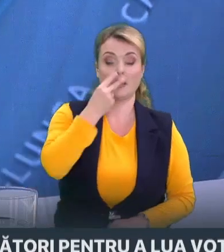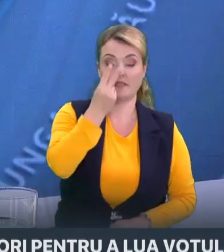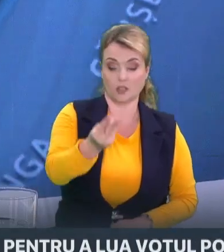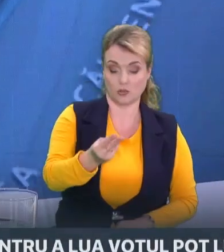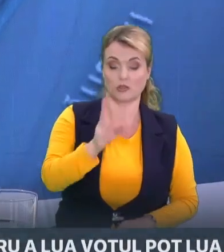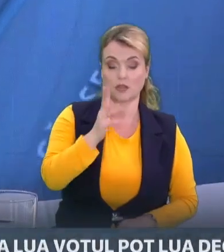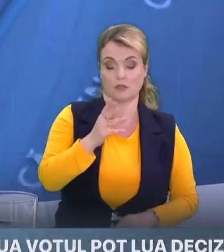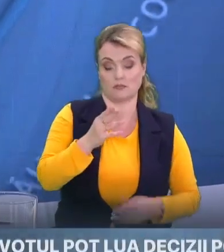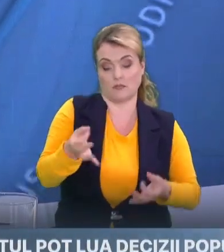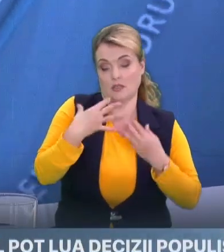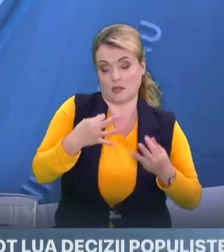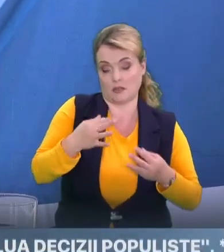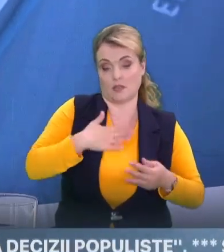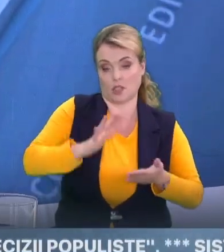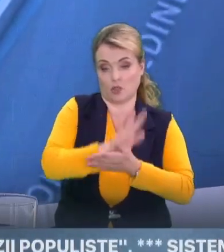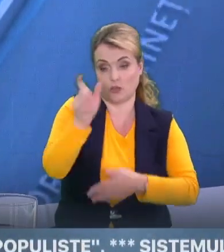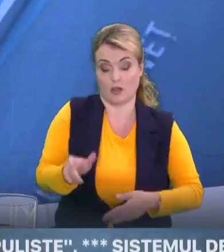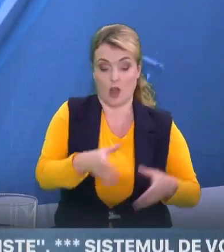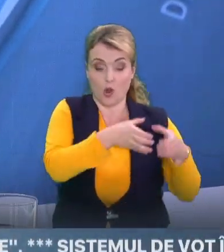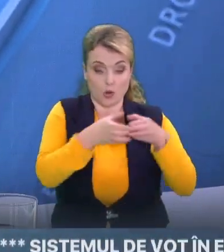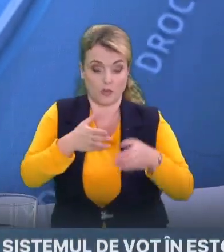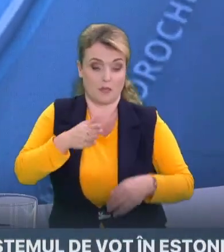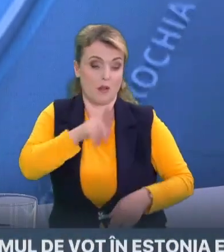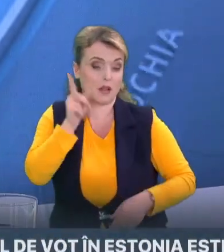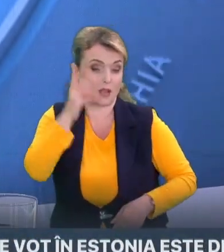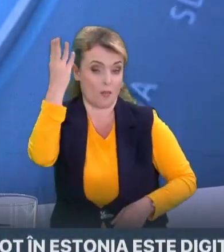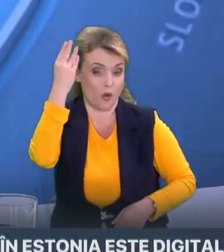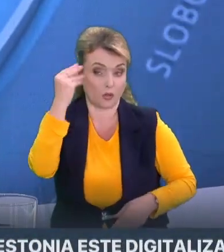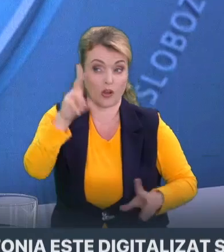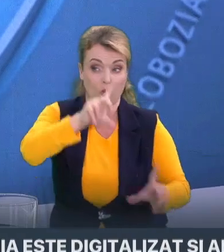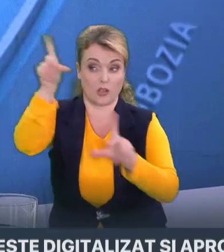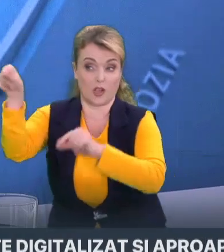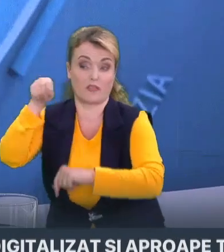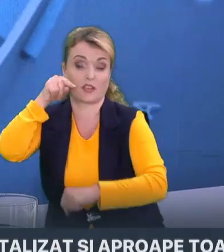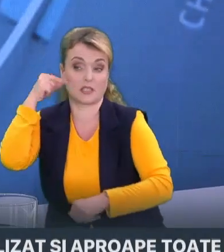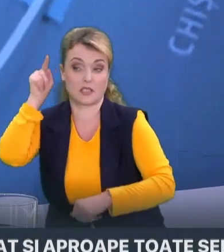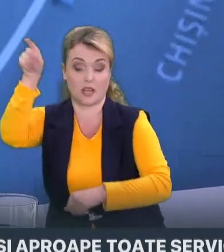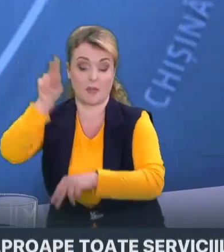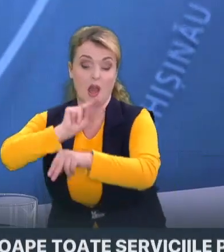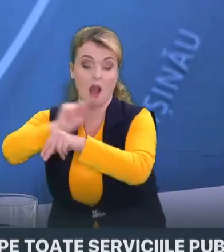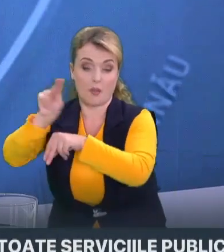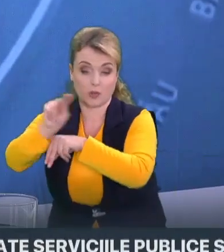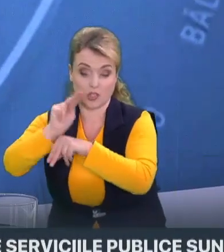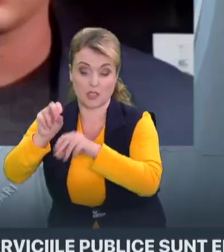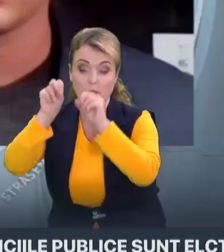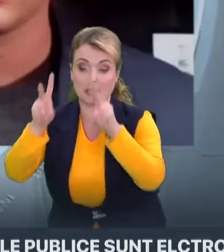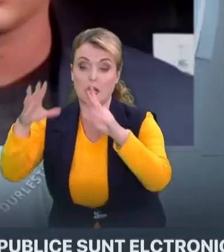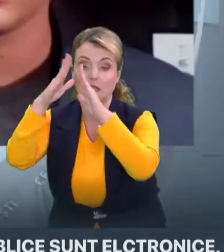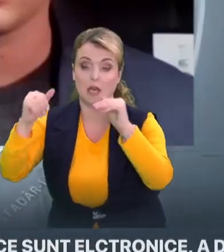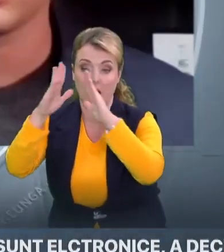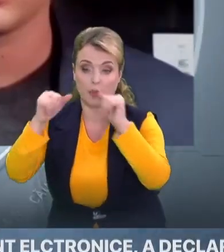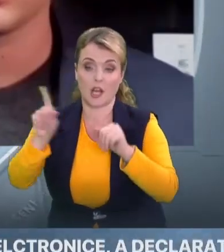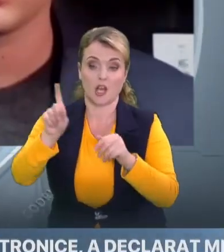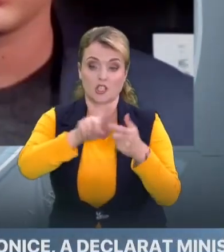și Securitate, tineri din Republica Moldova, care au mers în Federația Rusă și au fost instruiți în tabere speciale în ceea ce